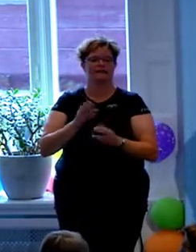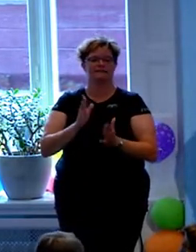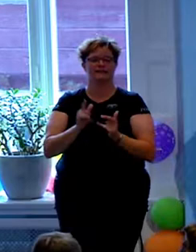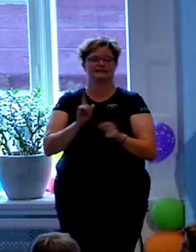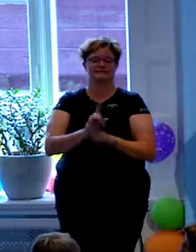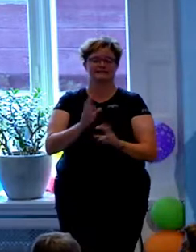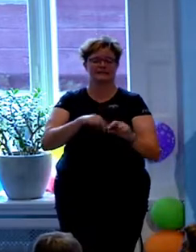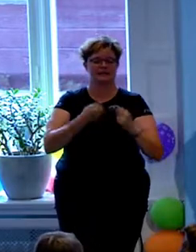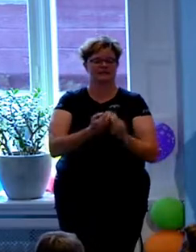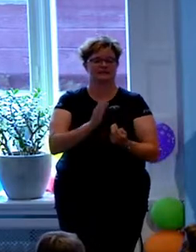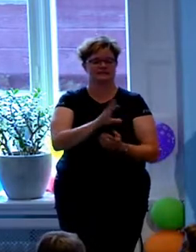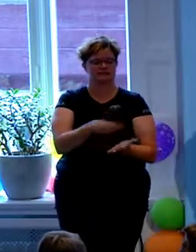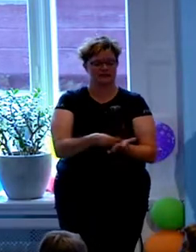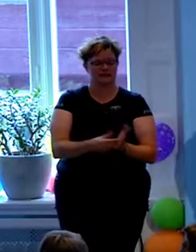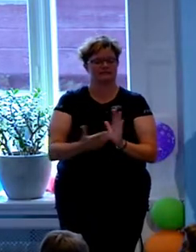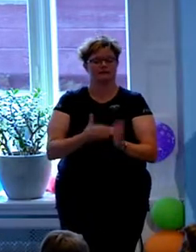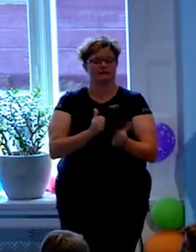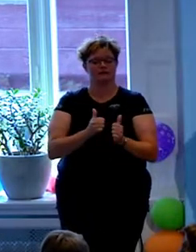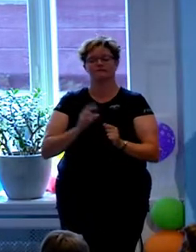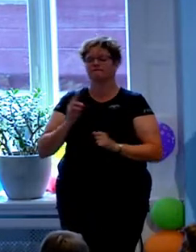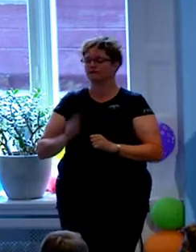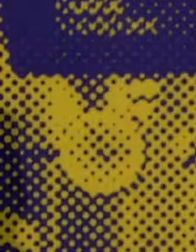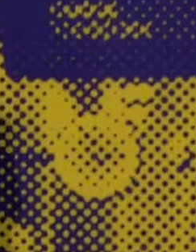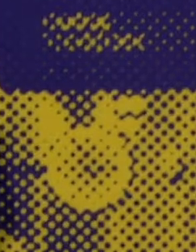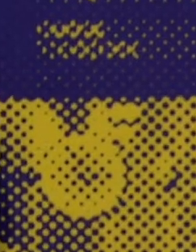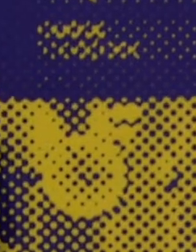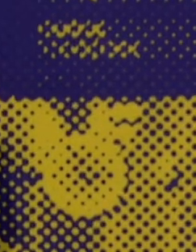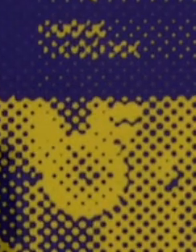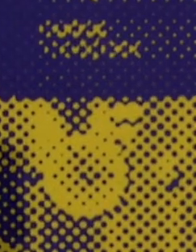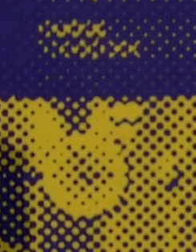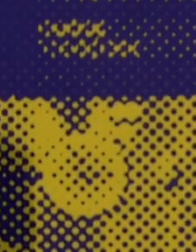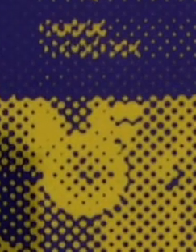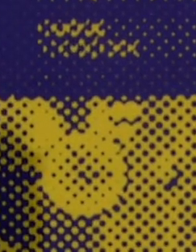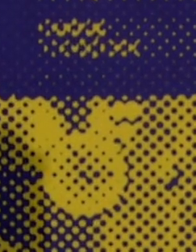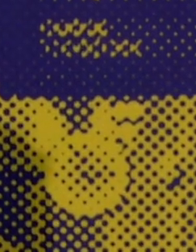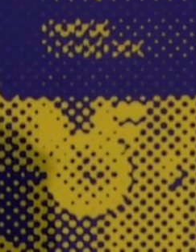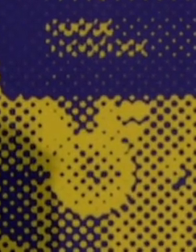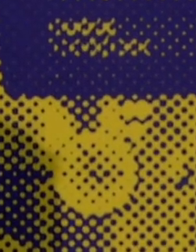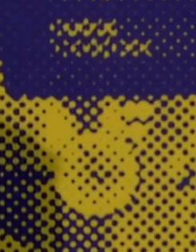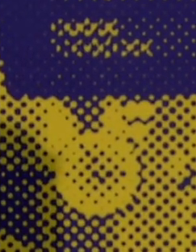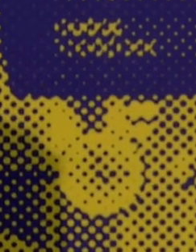fritidsnämndens pengar för idrotten, utan faktiskt ökad kunskap vad våra